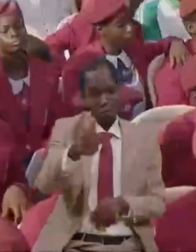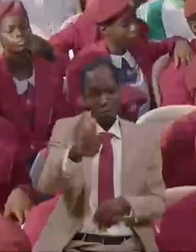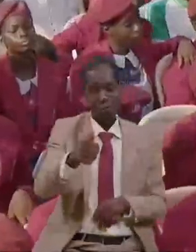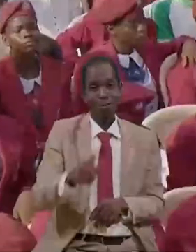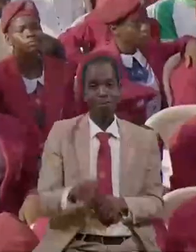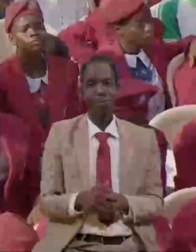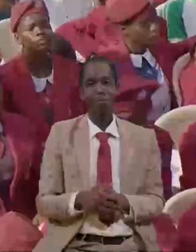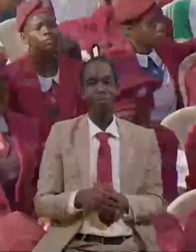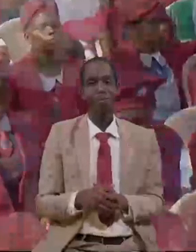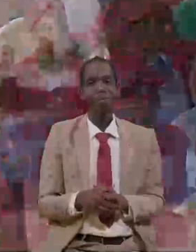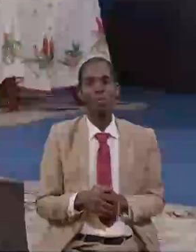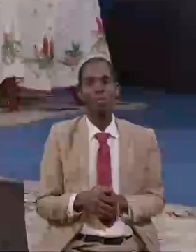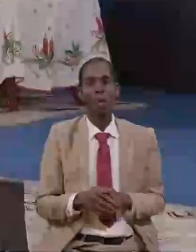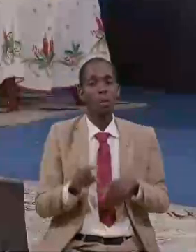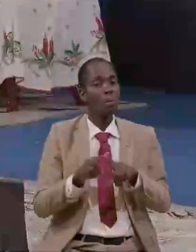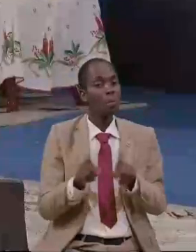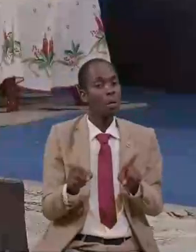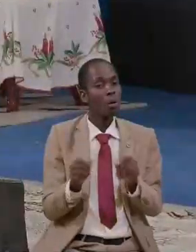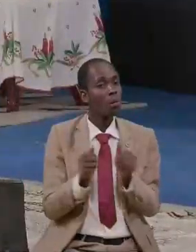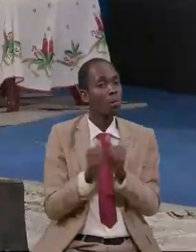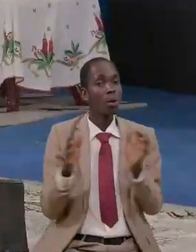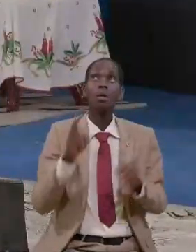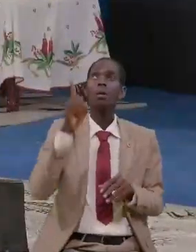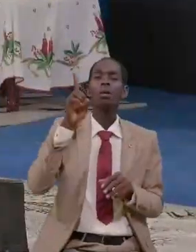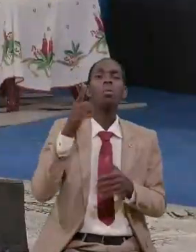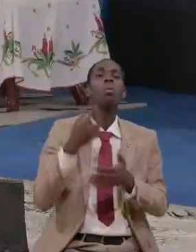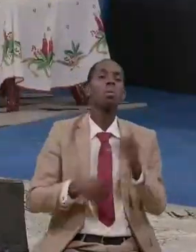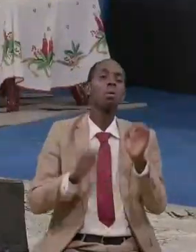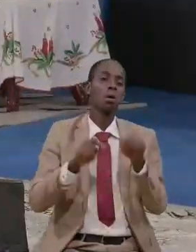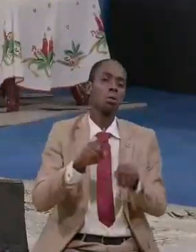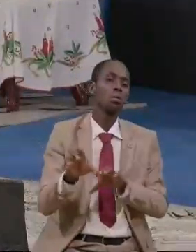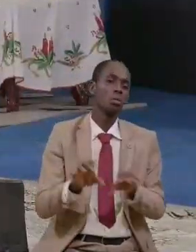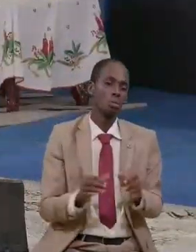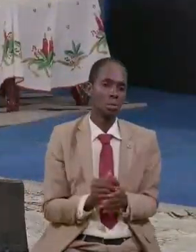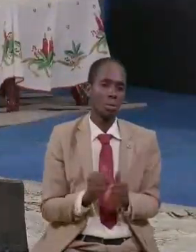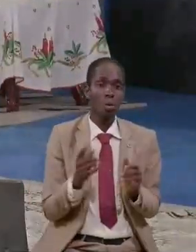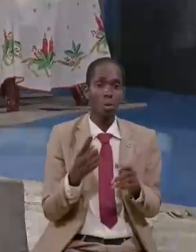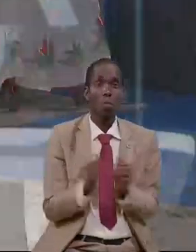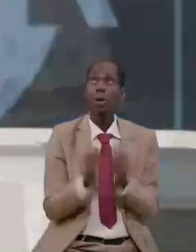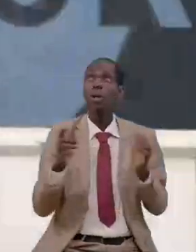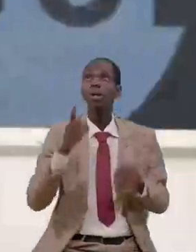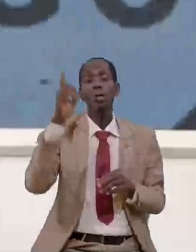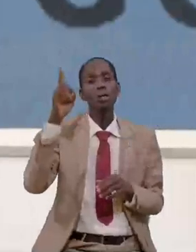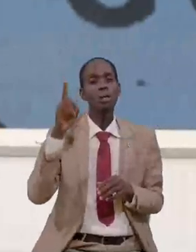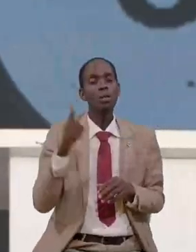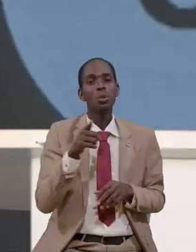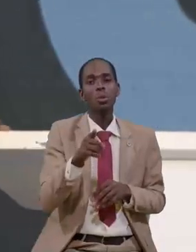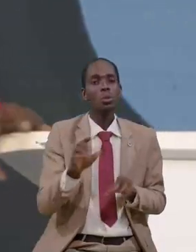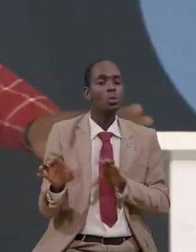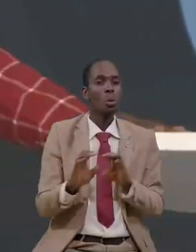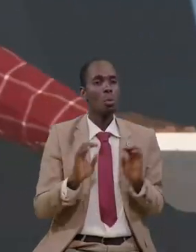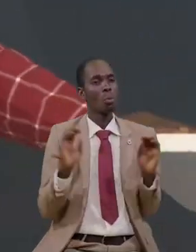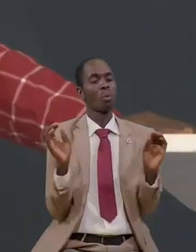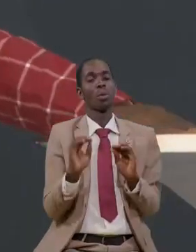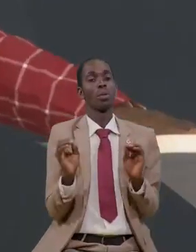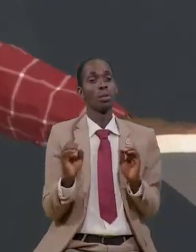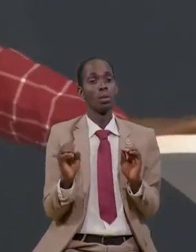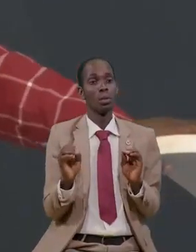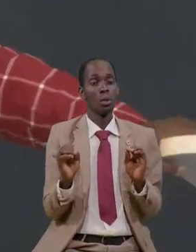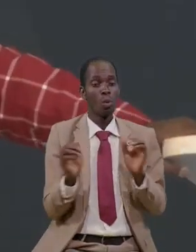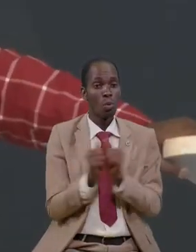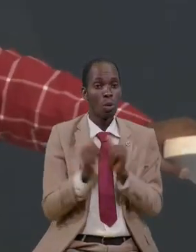Mais sans lui, qu'est-ce que tu peux faire? Sans lui, tu ne fais rien. Sans lui, tu